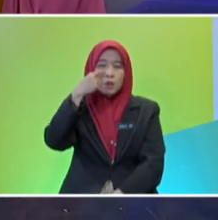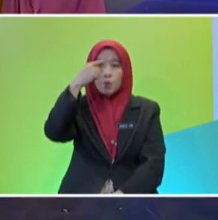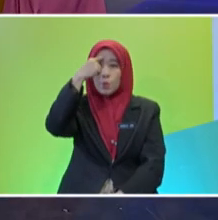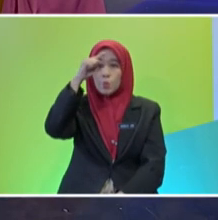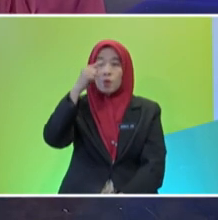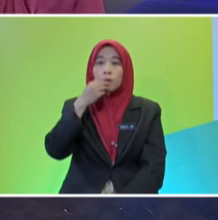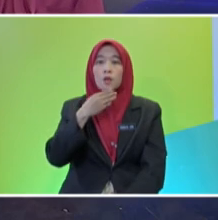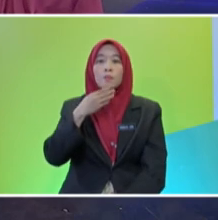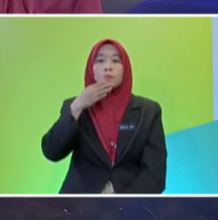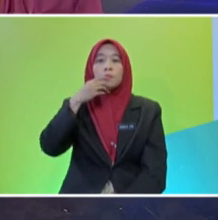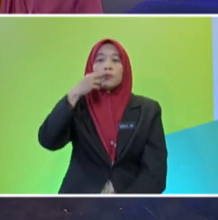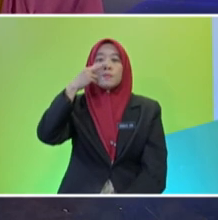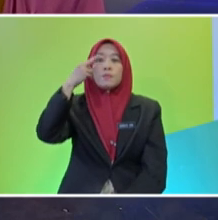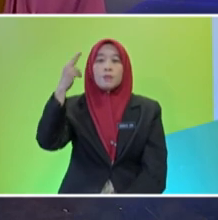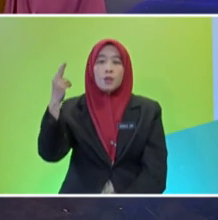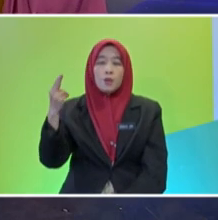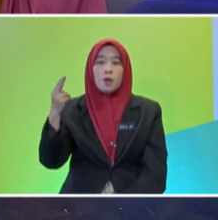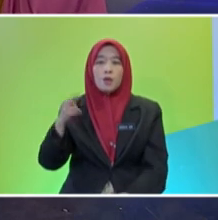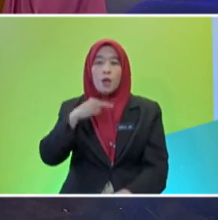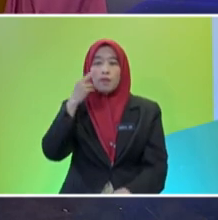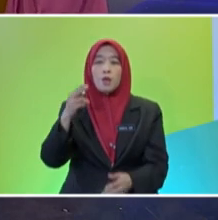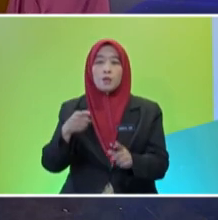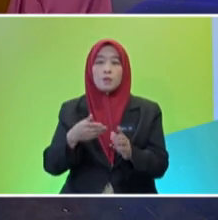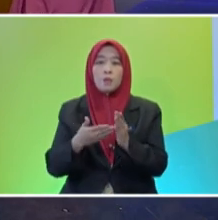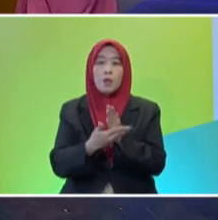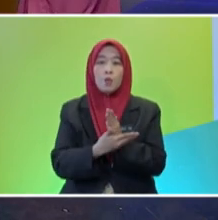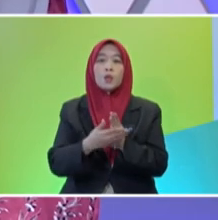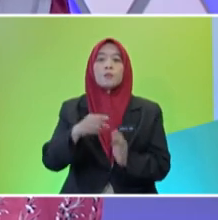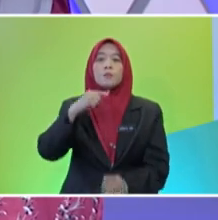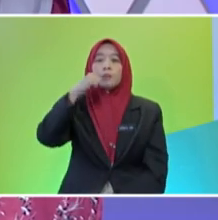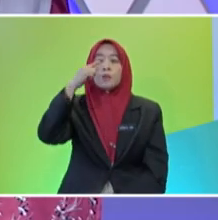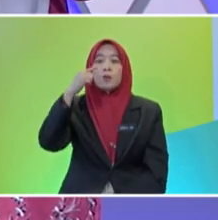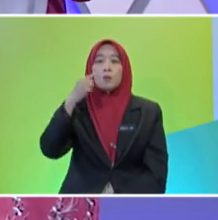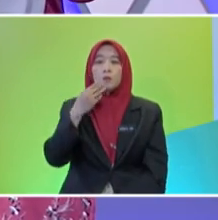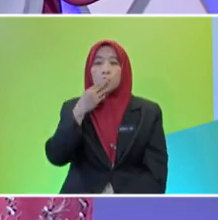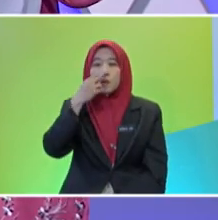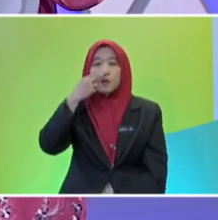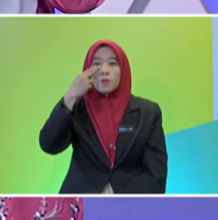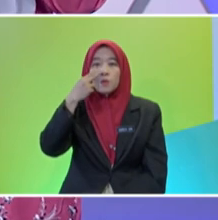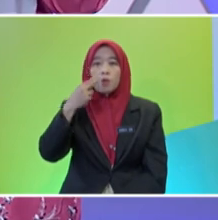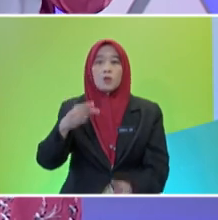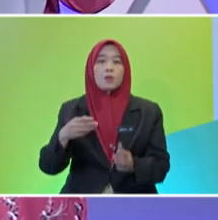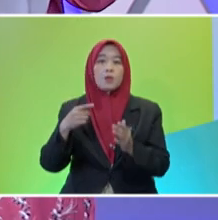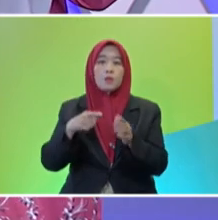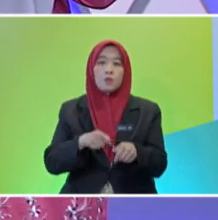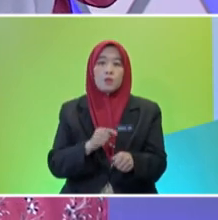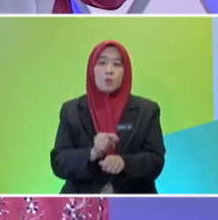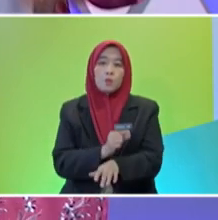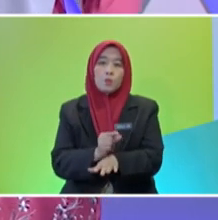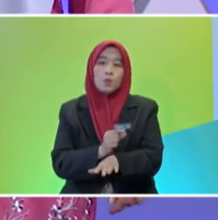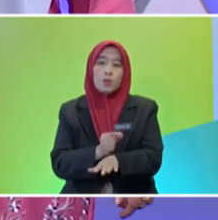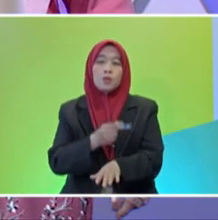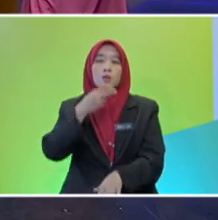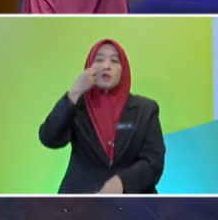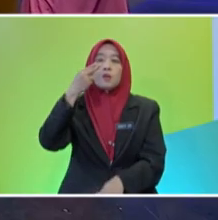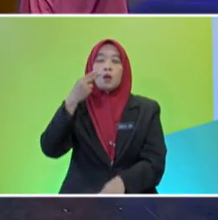untuk bernafas. Kita bernafas melalui hidung. Lagi kita menghidu daripada hidung juga. Kalau nak bawa